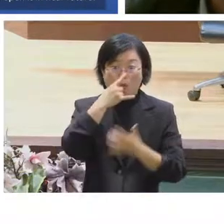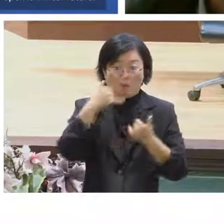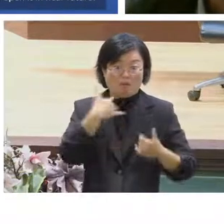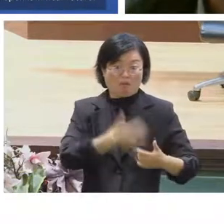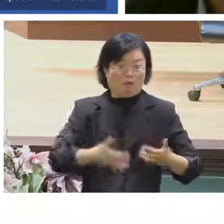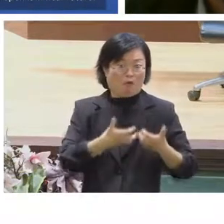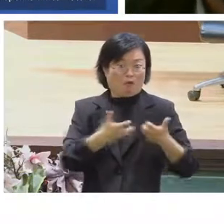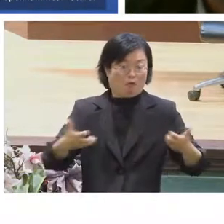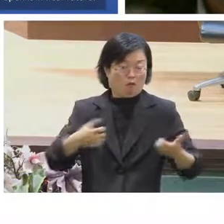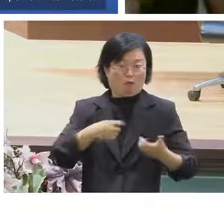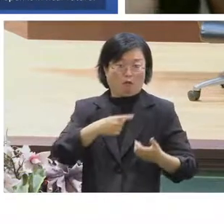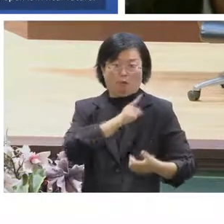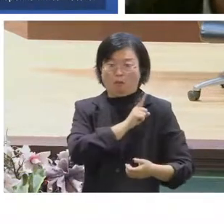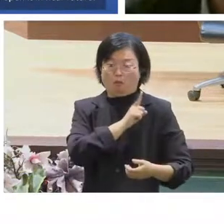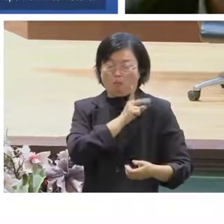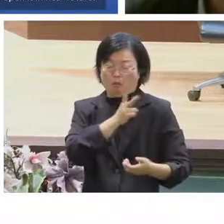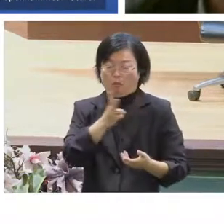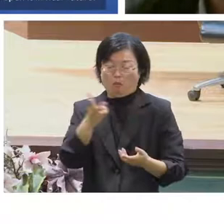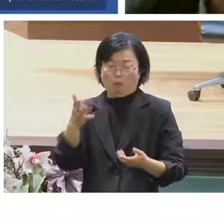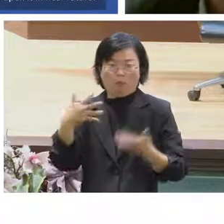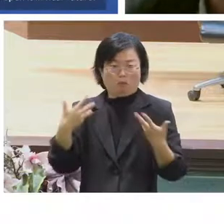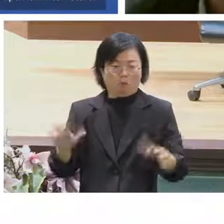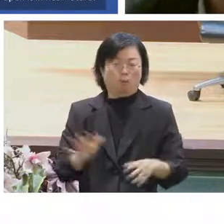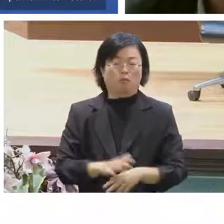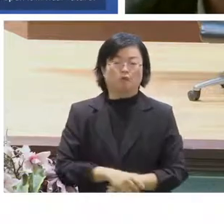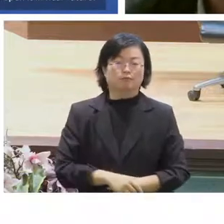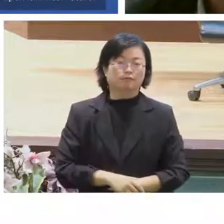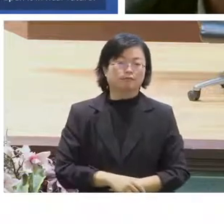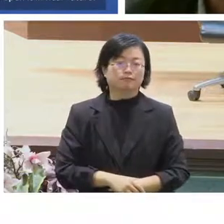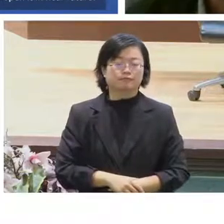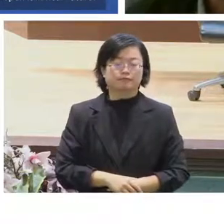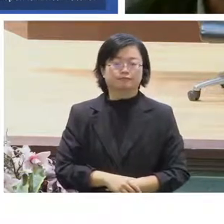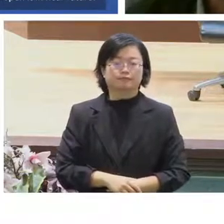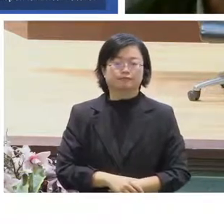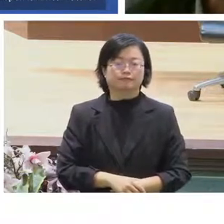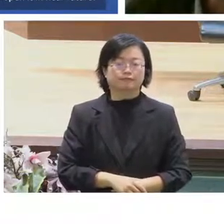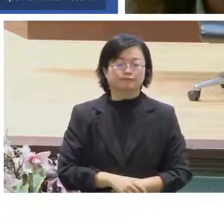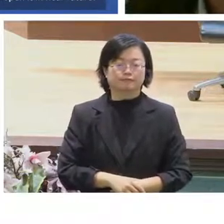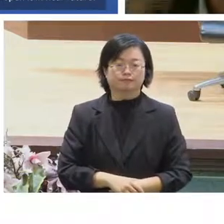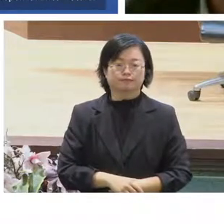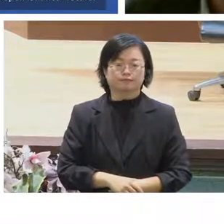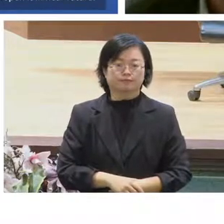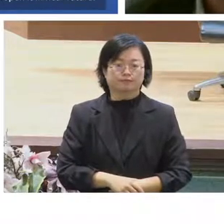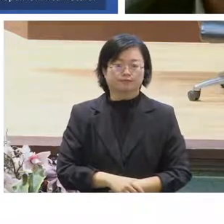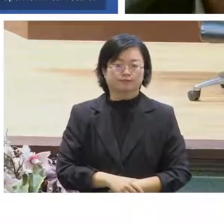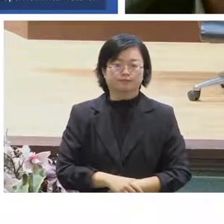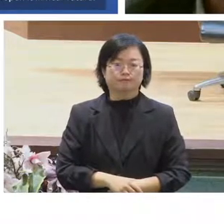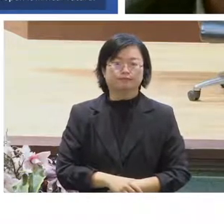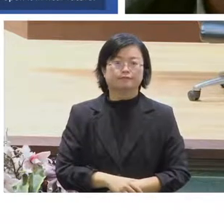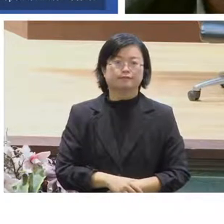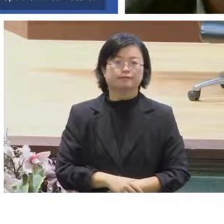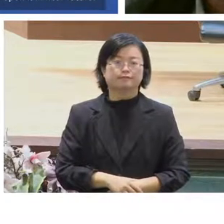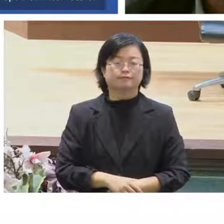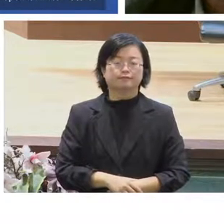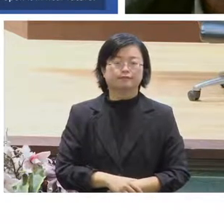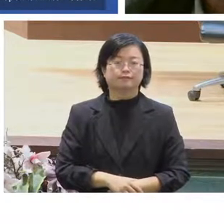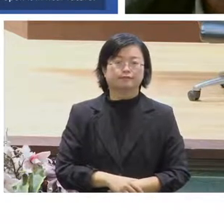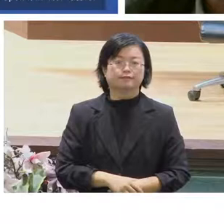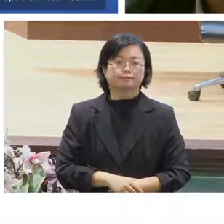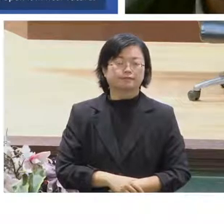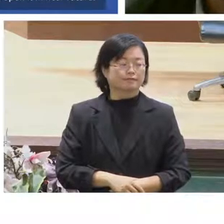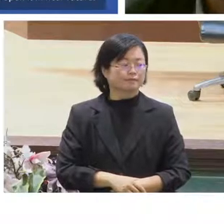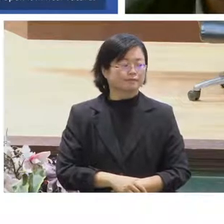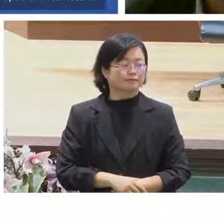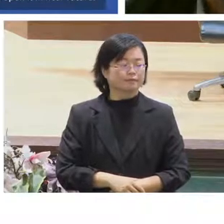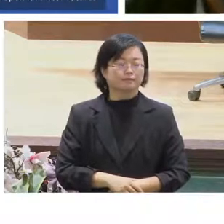种角色的。因为其实我们比方一开始我们开始这个本土